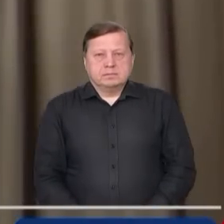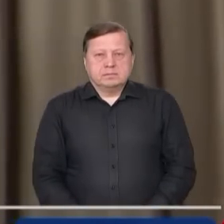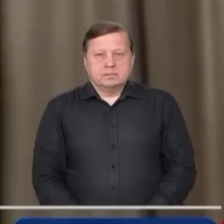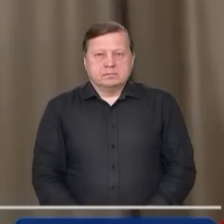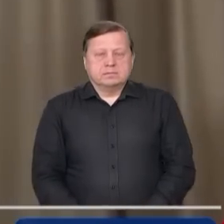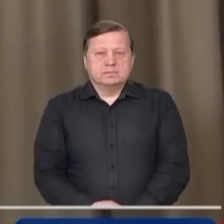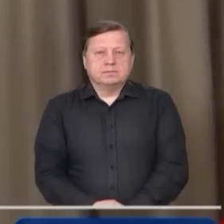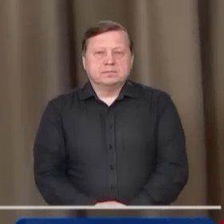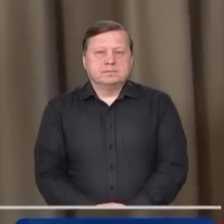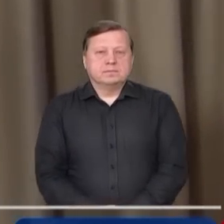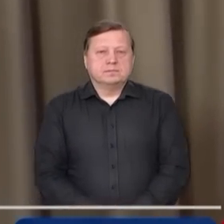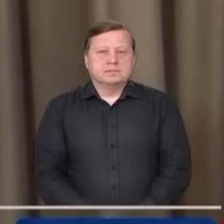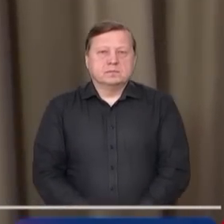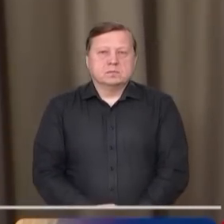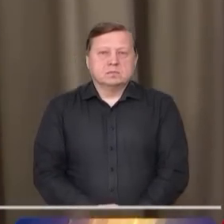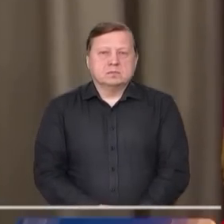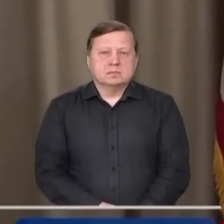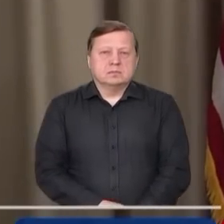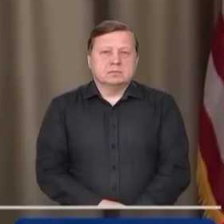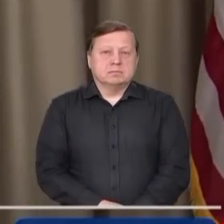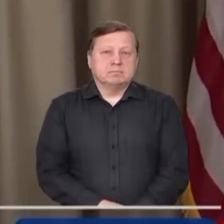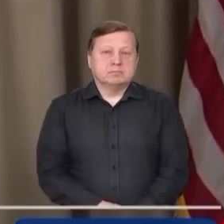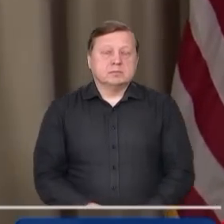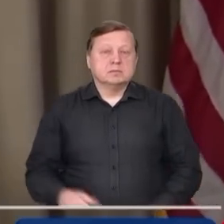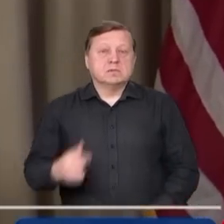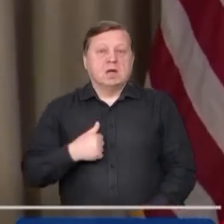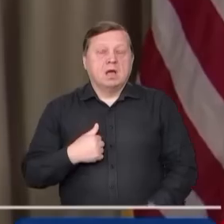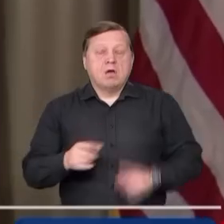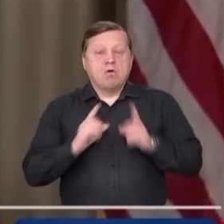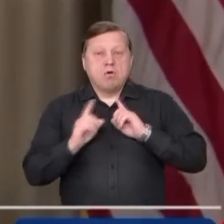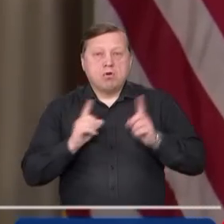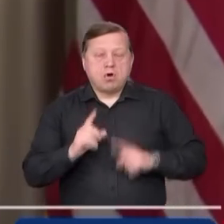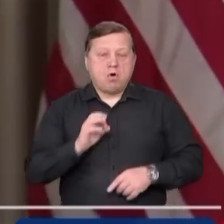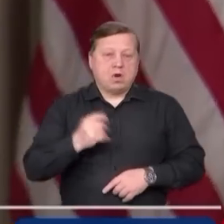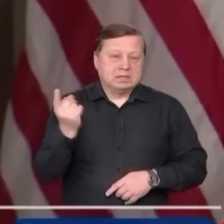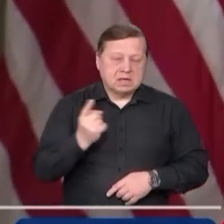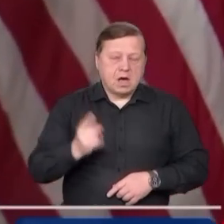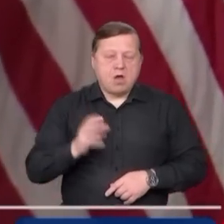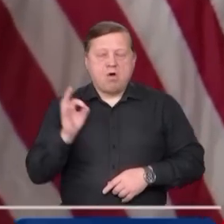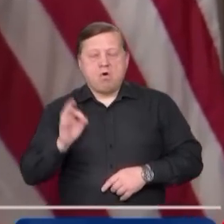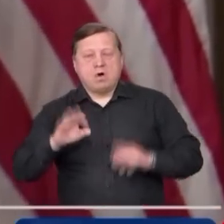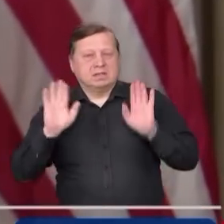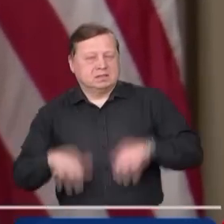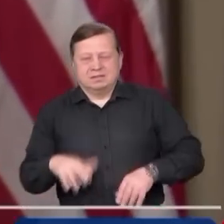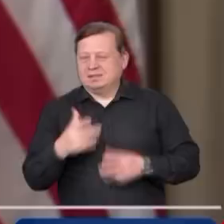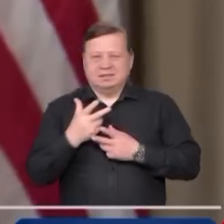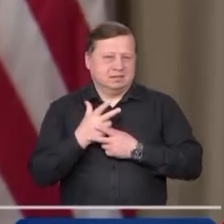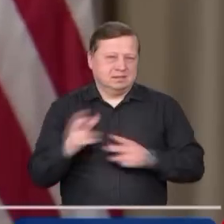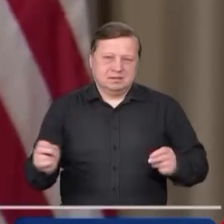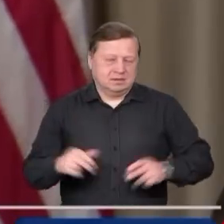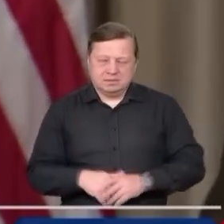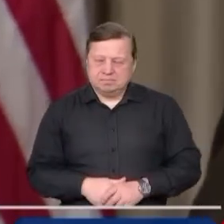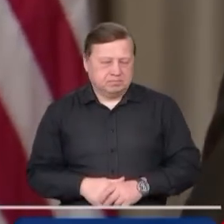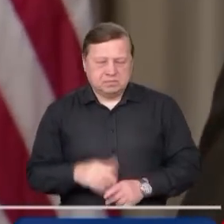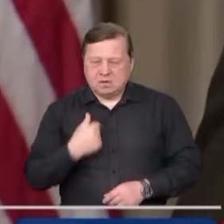Typowo nie rozmawiamy o zakazach czy zezwoleniach na użycie